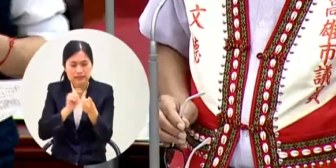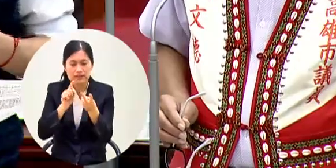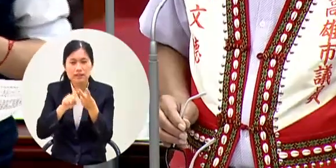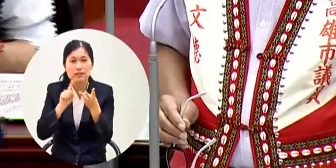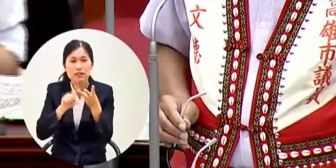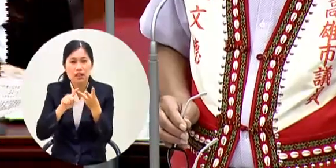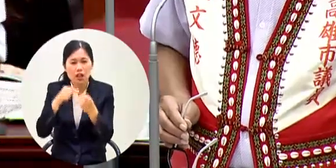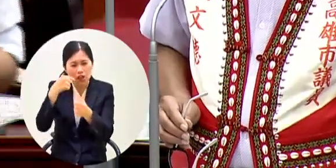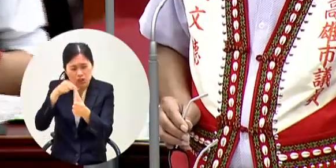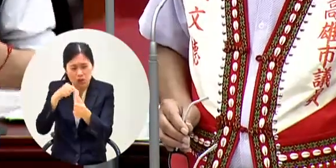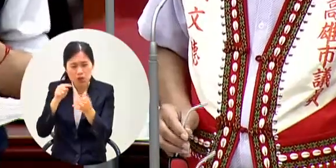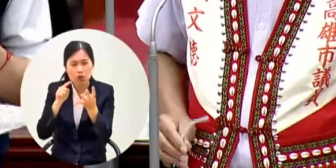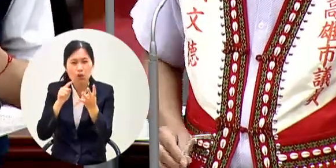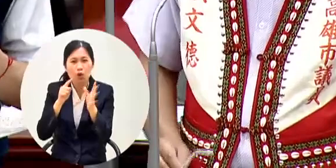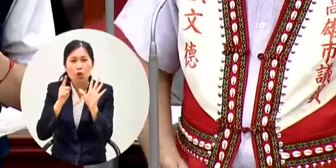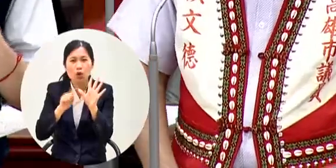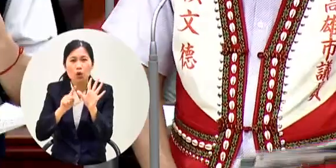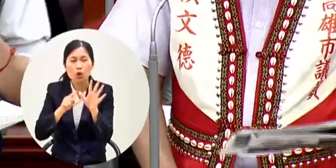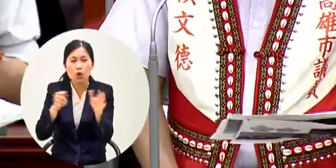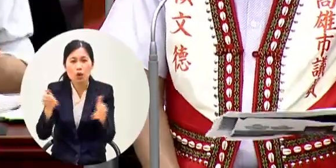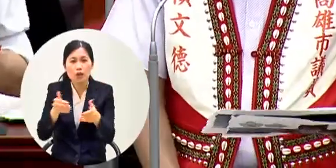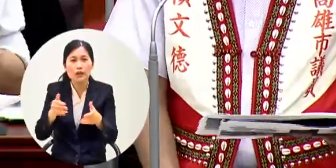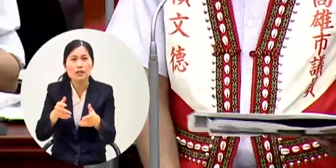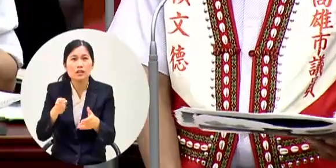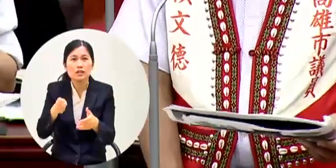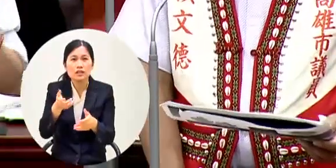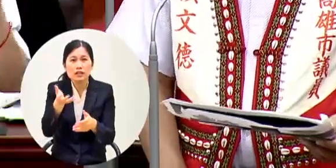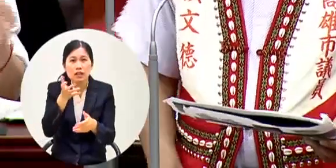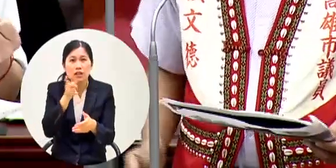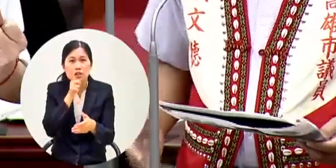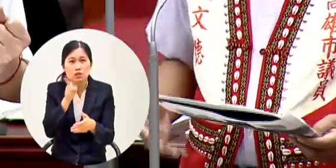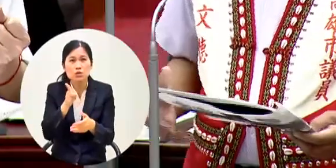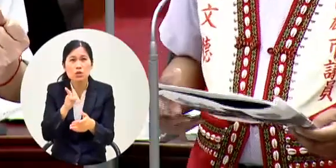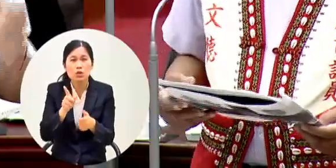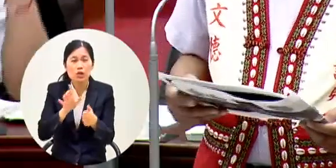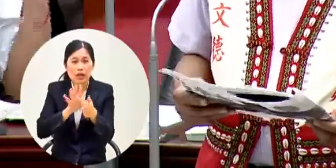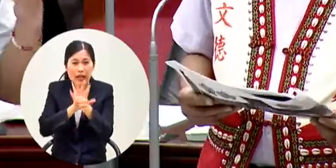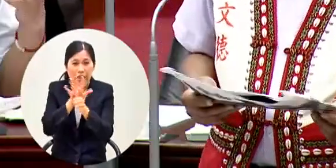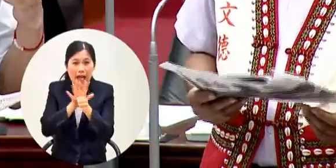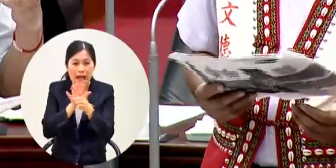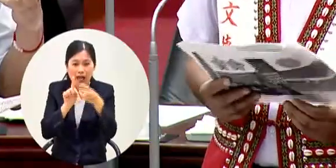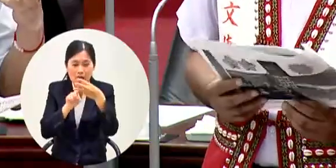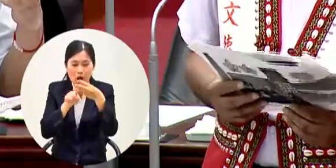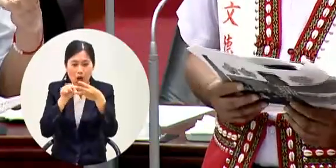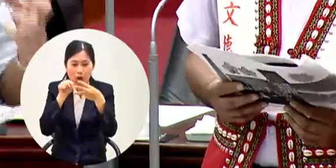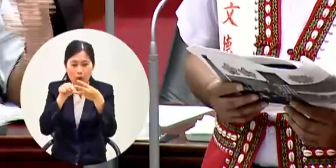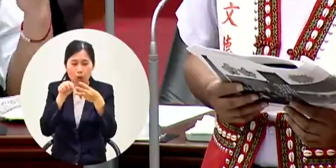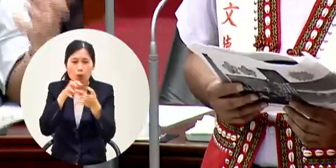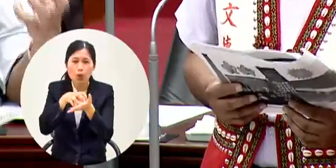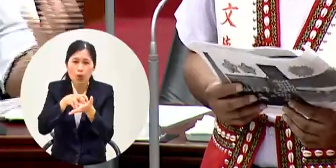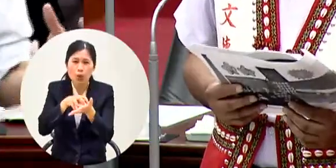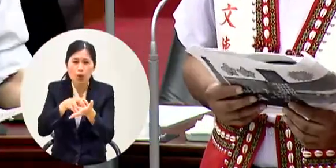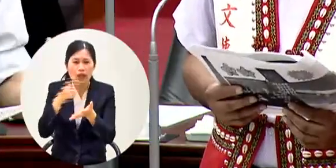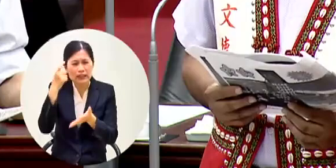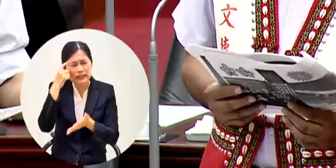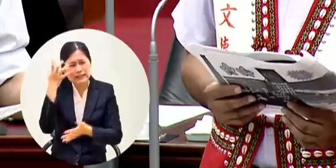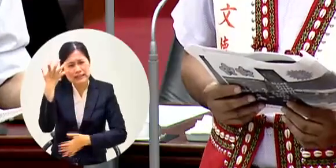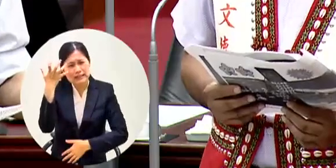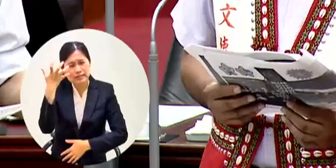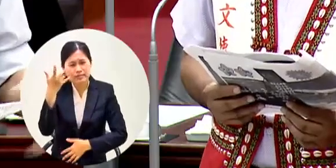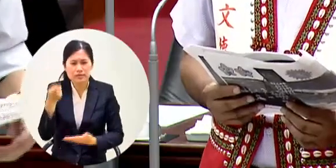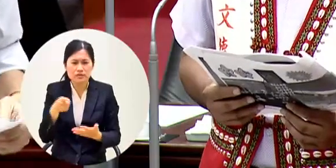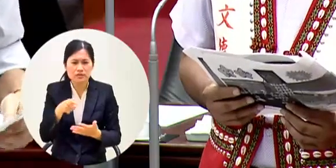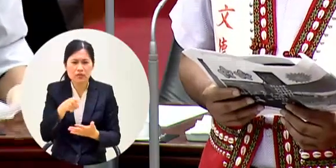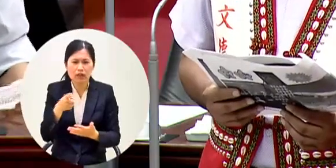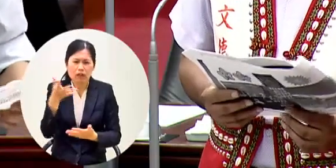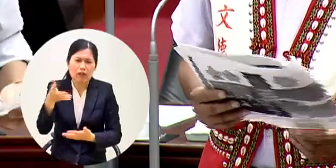原乡地区啊，我最担心的就是经济、医疗、教育、建设。原乡